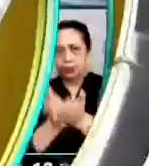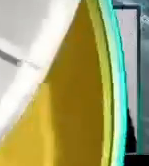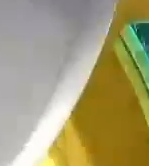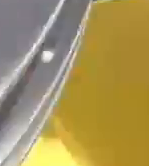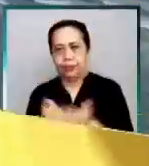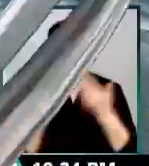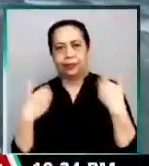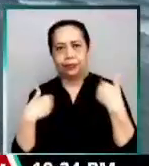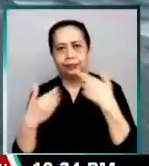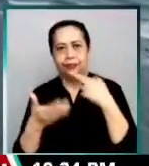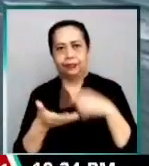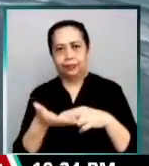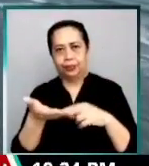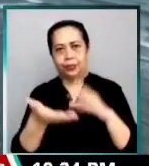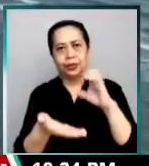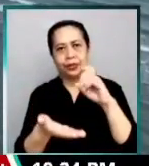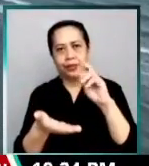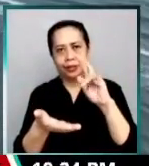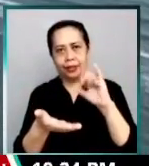Castillo.